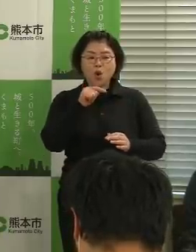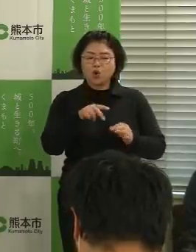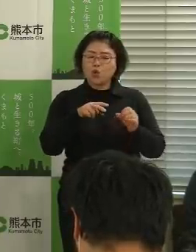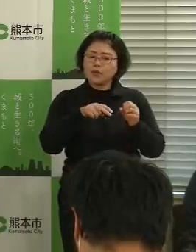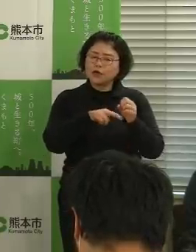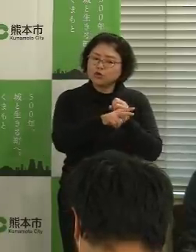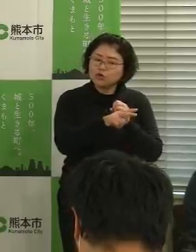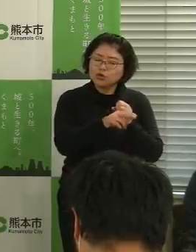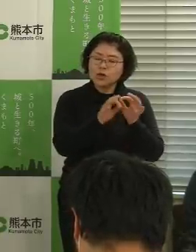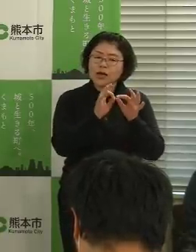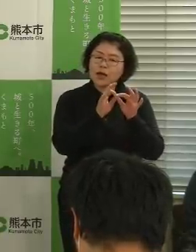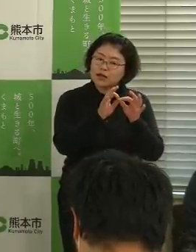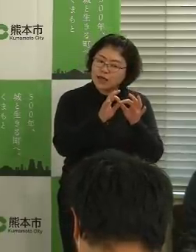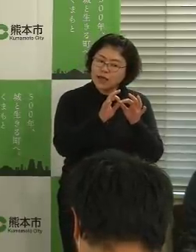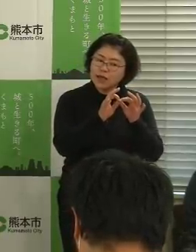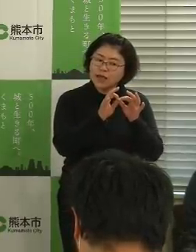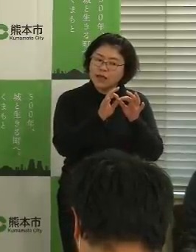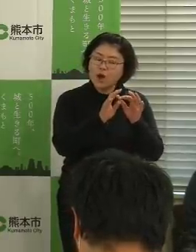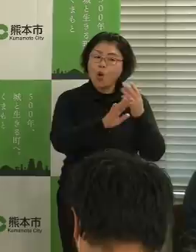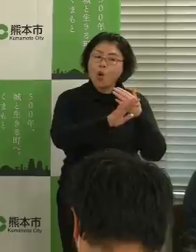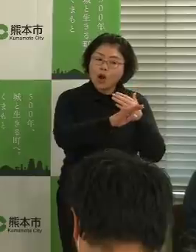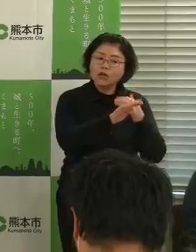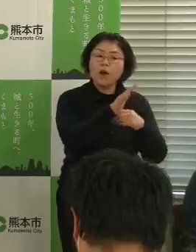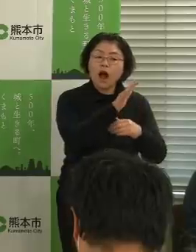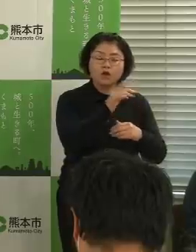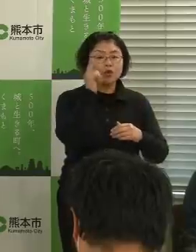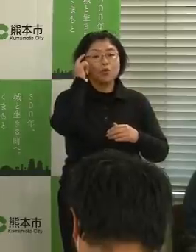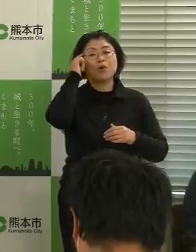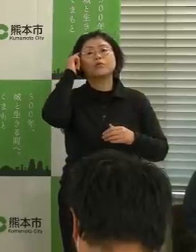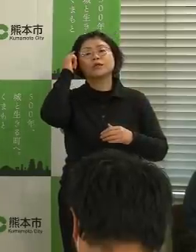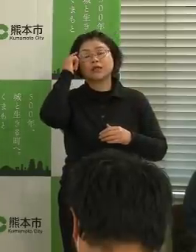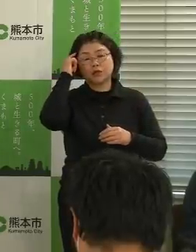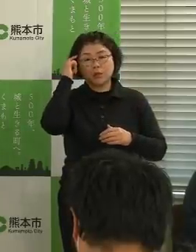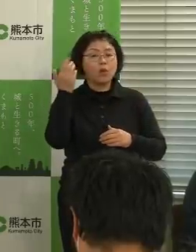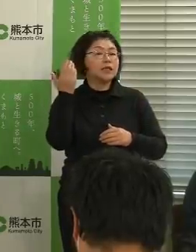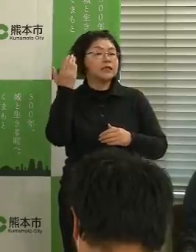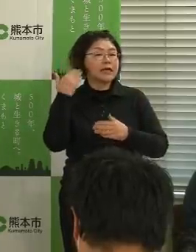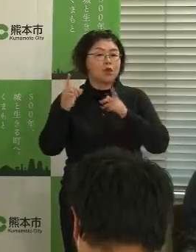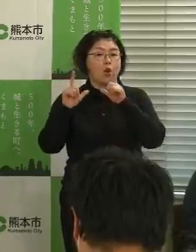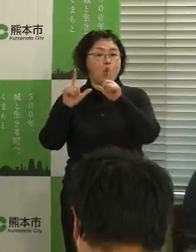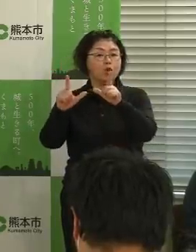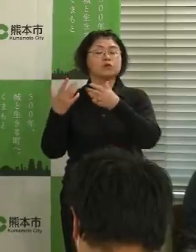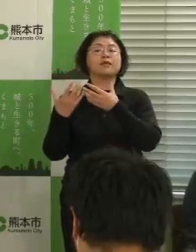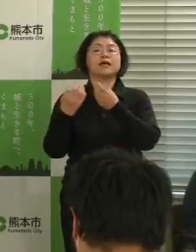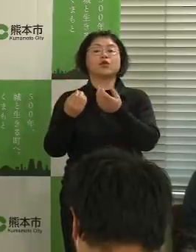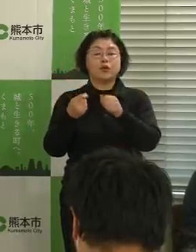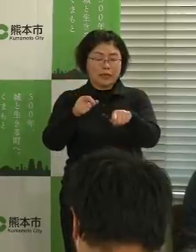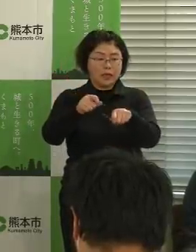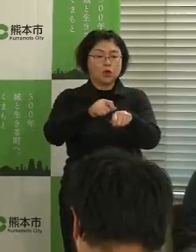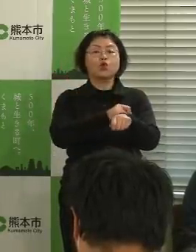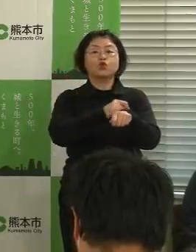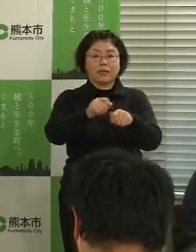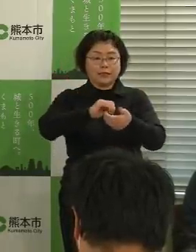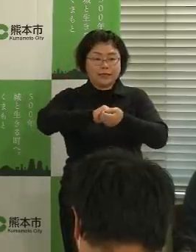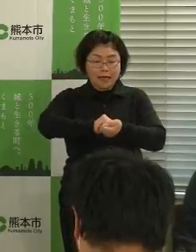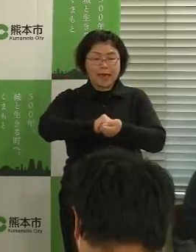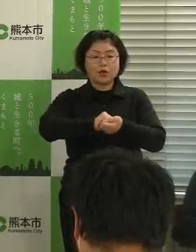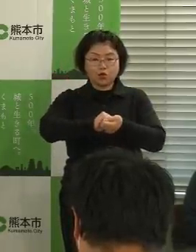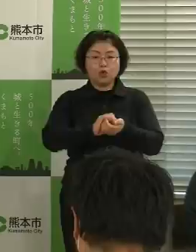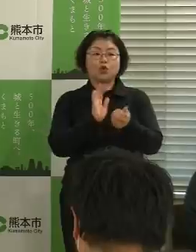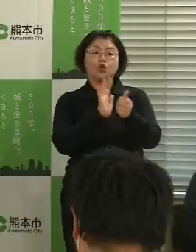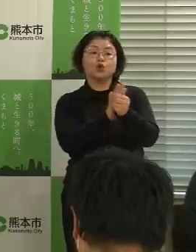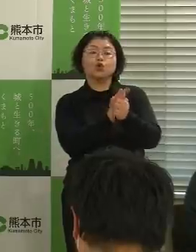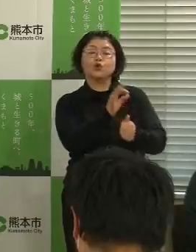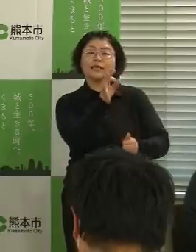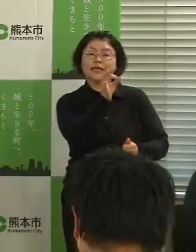ス関連に限りませんが、これから特に先ほどご報告をいたしました特別定額給付金交付